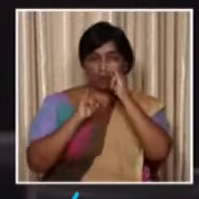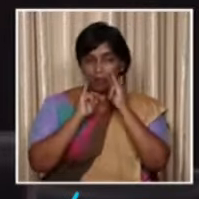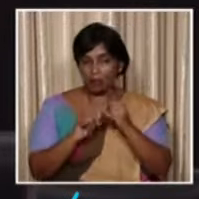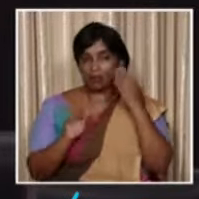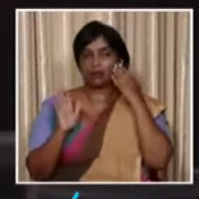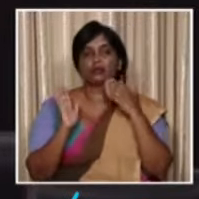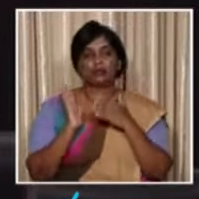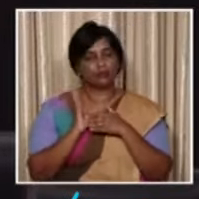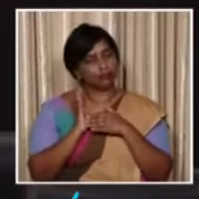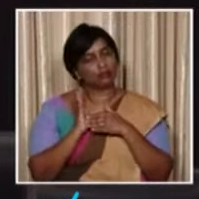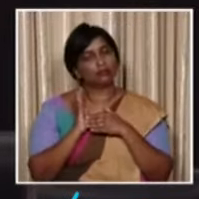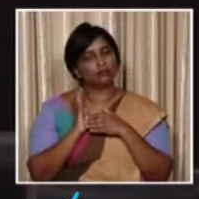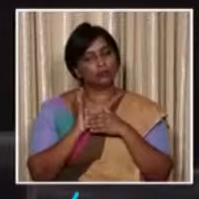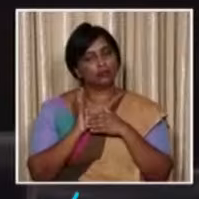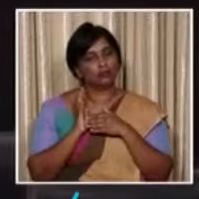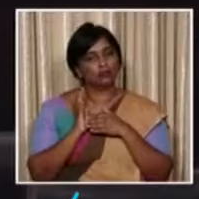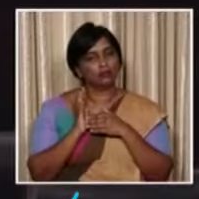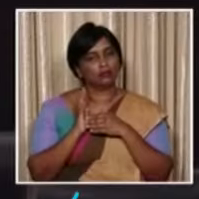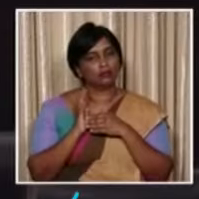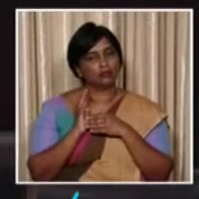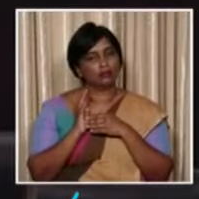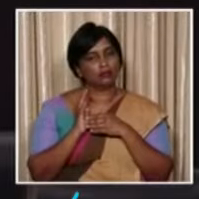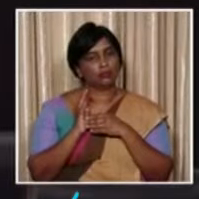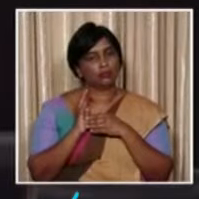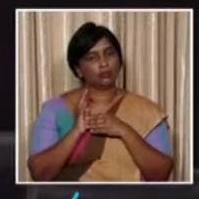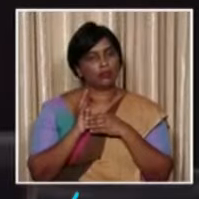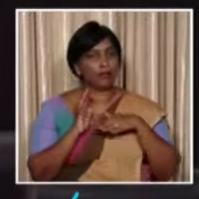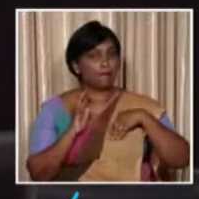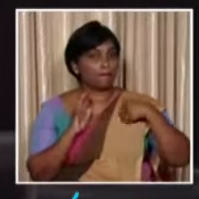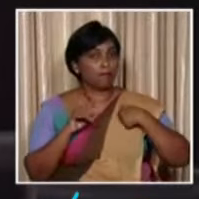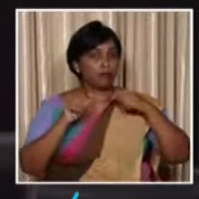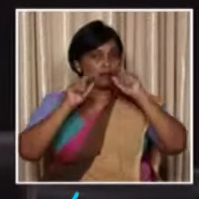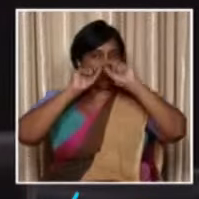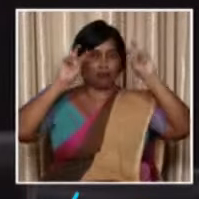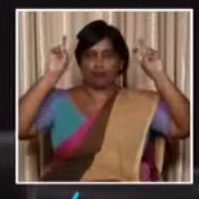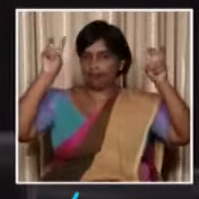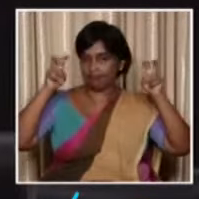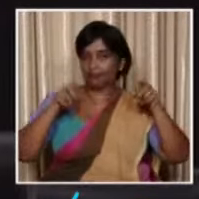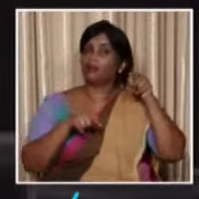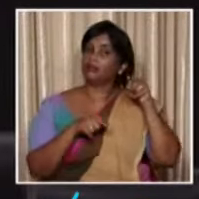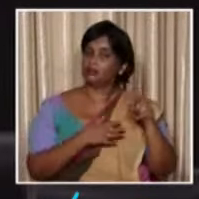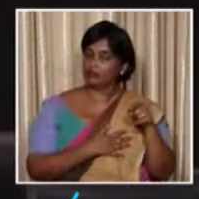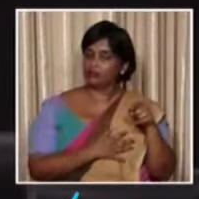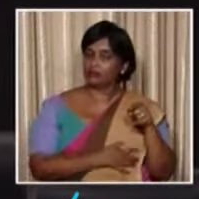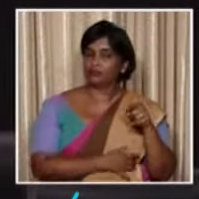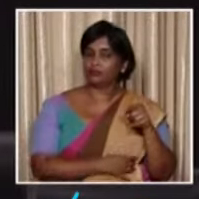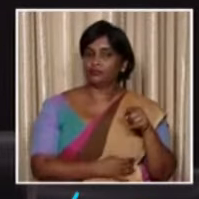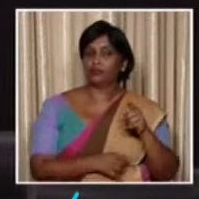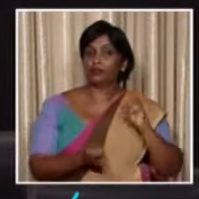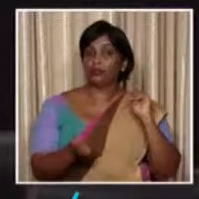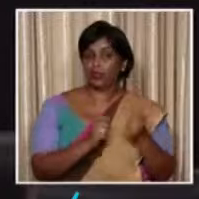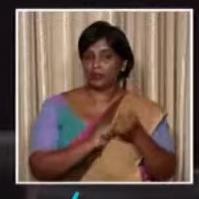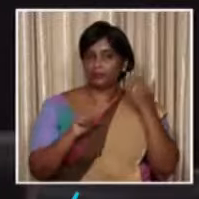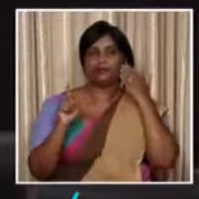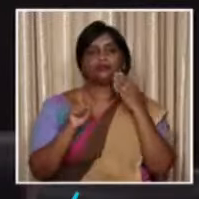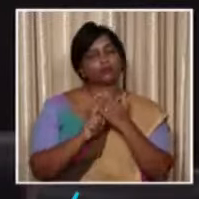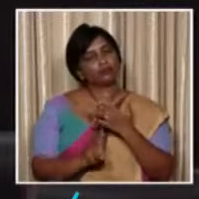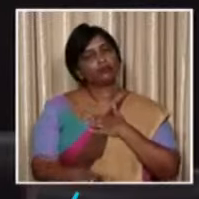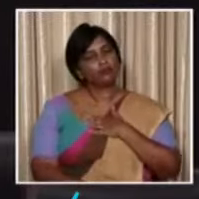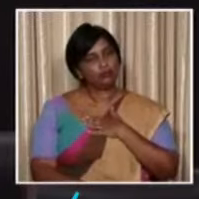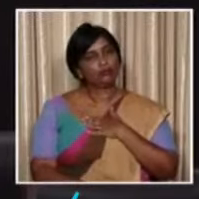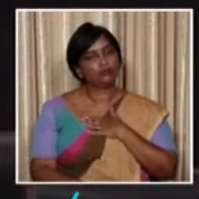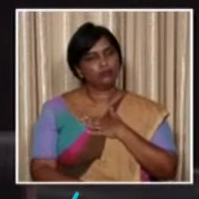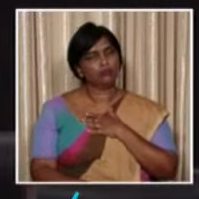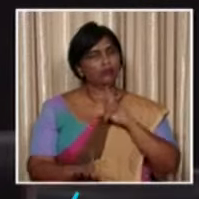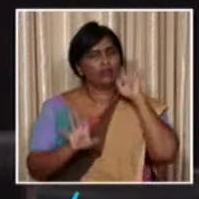පිළිබඳව එතුමාට ප්‍රධාන තේමාවක් වුණා ඉතින් එතනදී ක්‍රිකට් පිළිබඳව මම